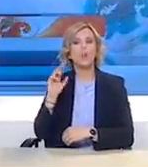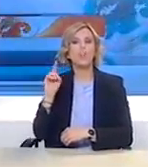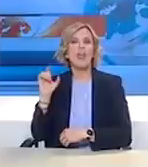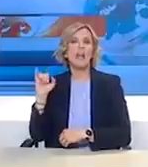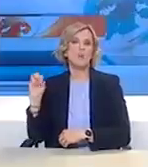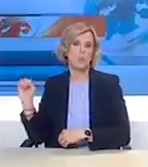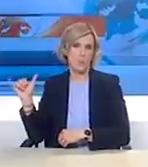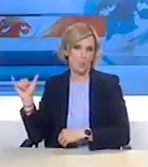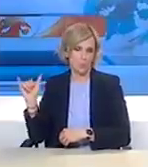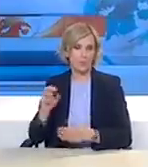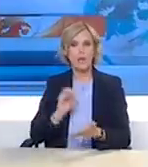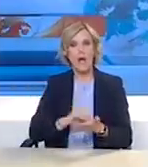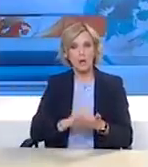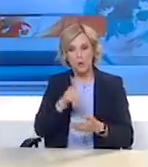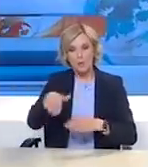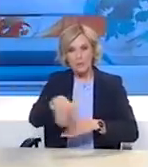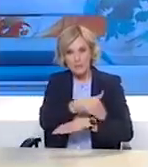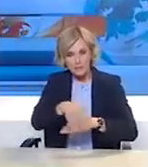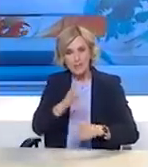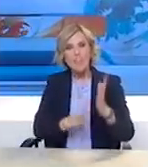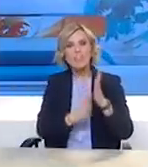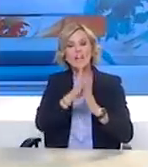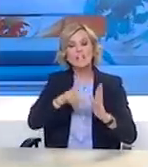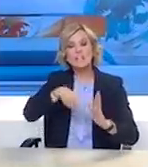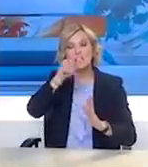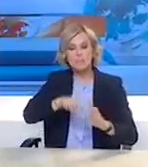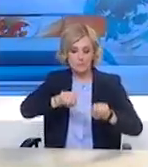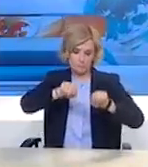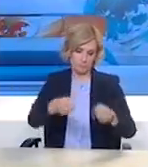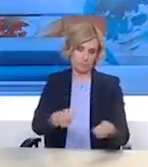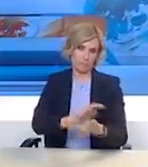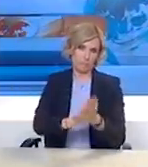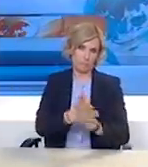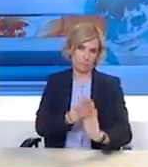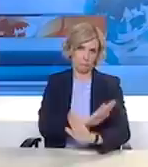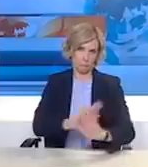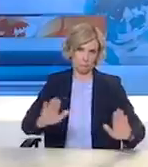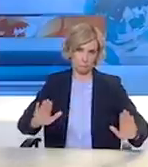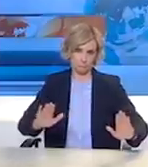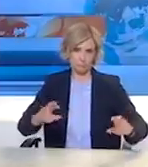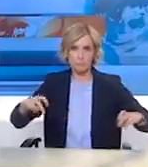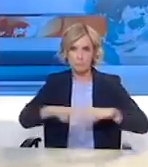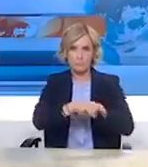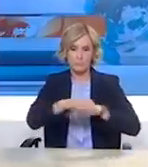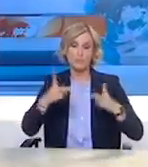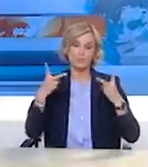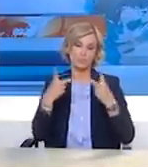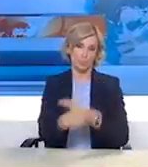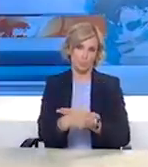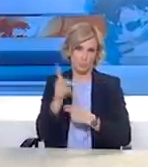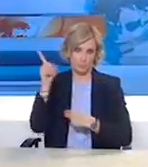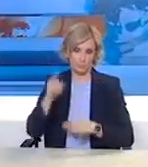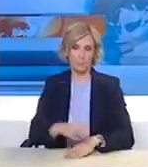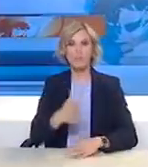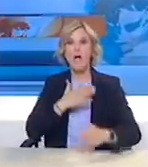εφαπτώμενη στην οδό Ανδρέα Τρίτσι, για 14 ημέρες θα εφαρμοστούν τα συγκεκριμένα μέτρα. Αγαπητοί συμπολίτες,